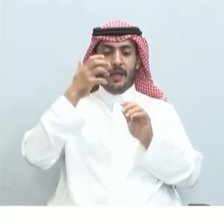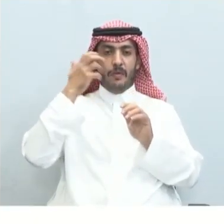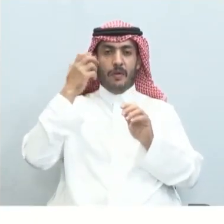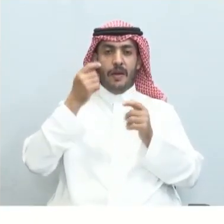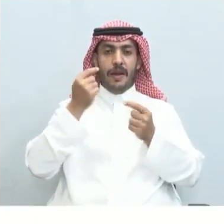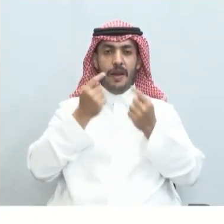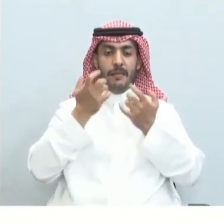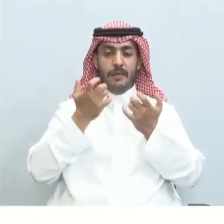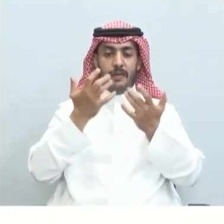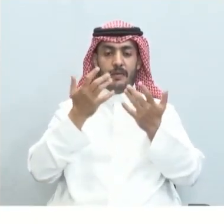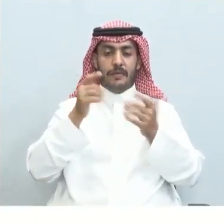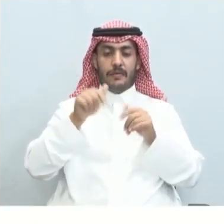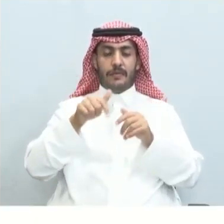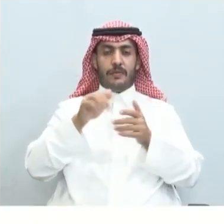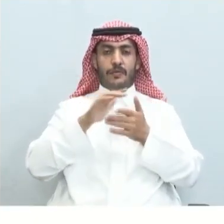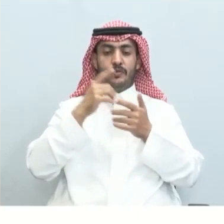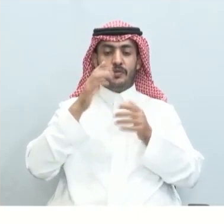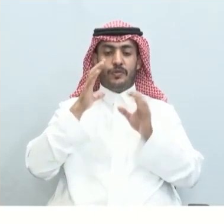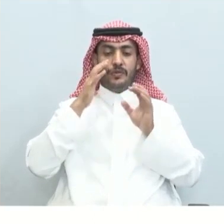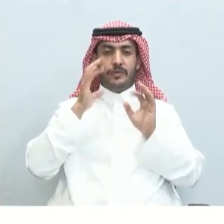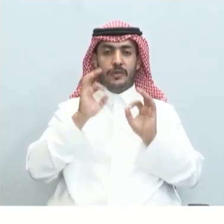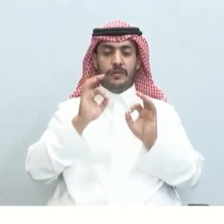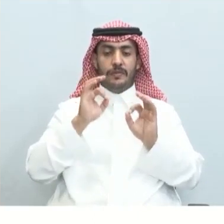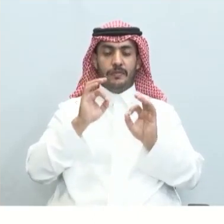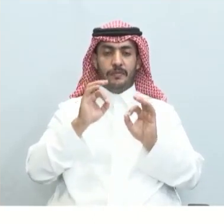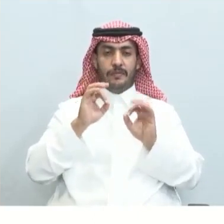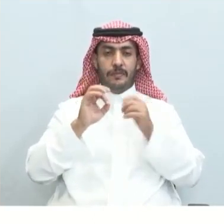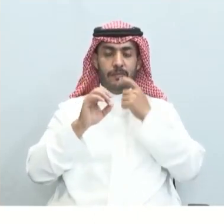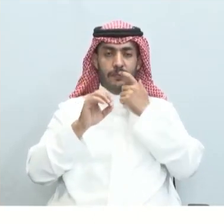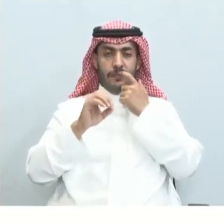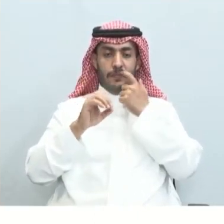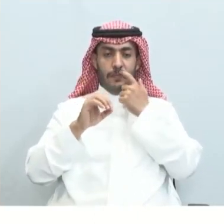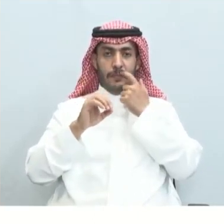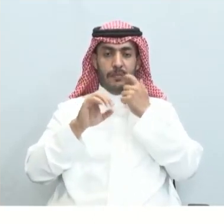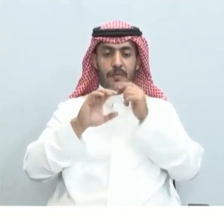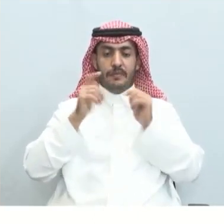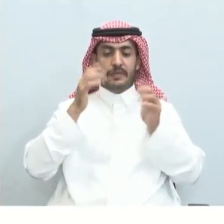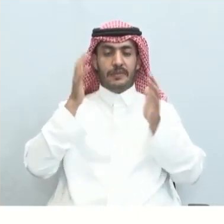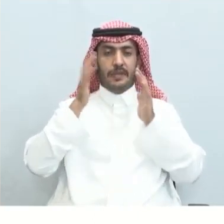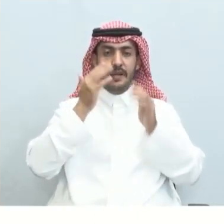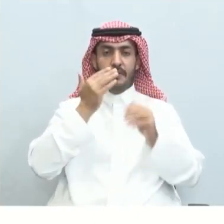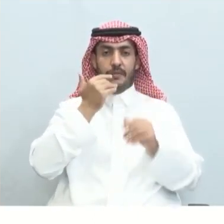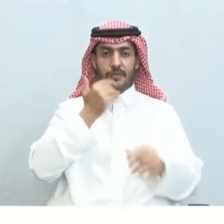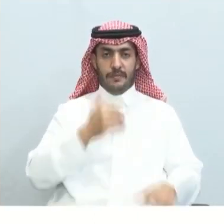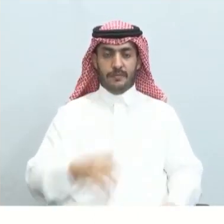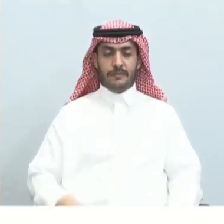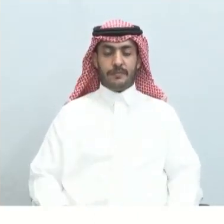والنباتات في بيئاتها الطبيعيه المختلفه دون ازعاجها